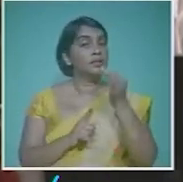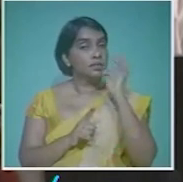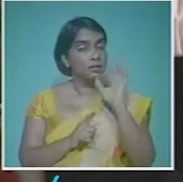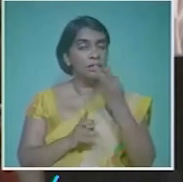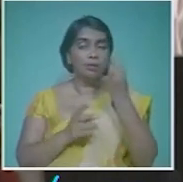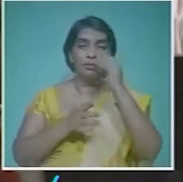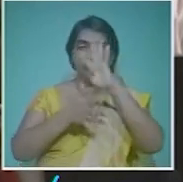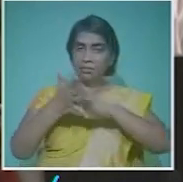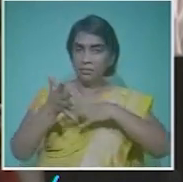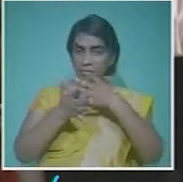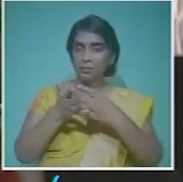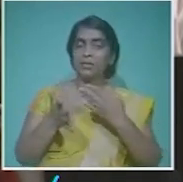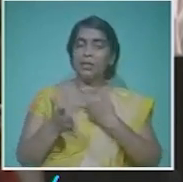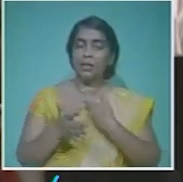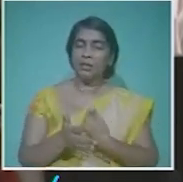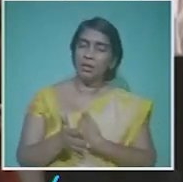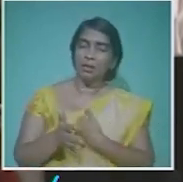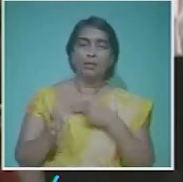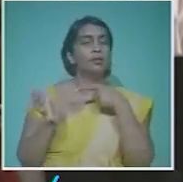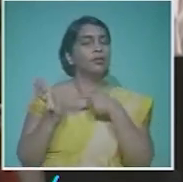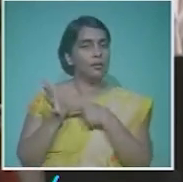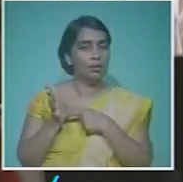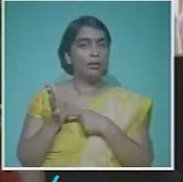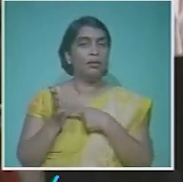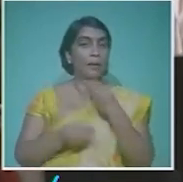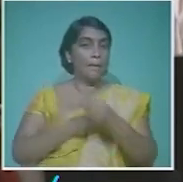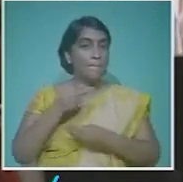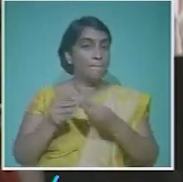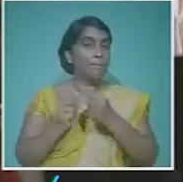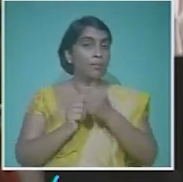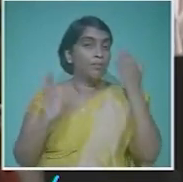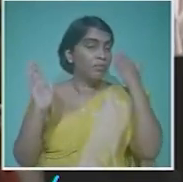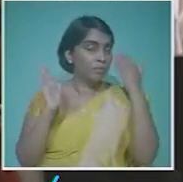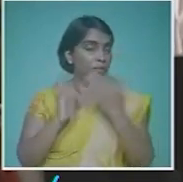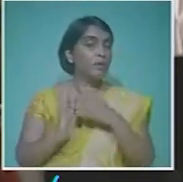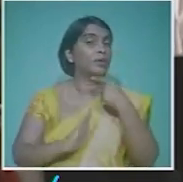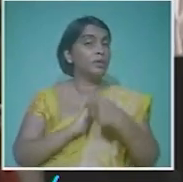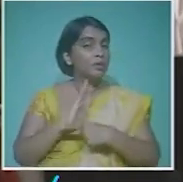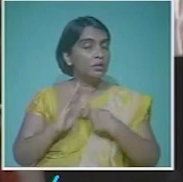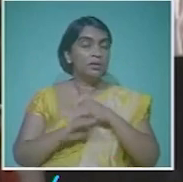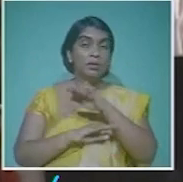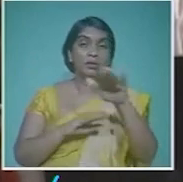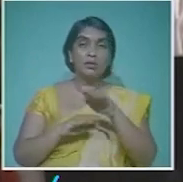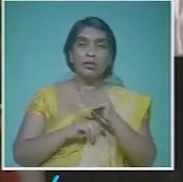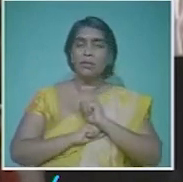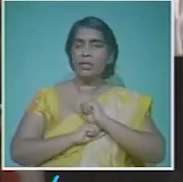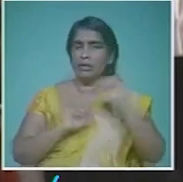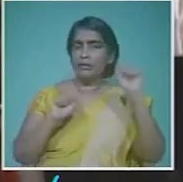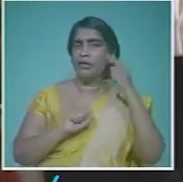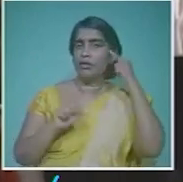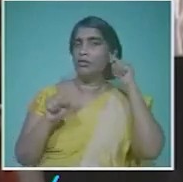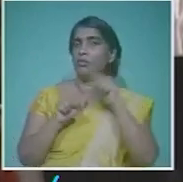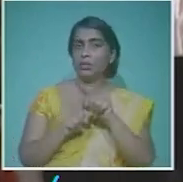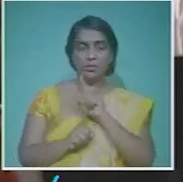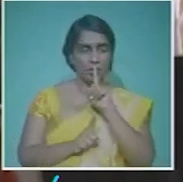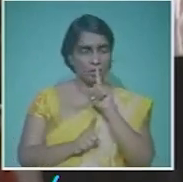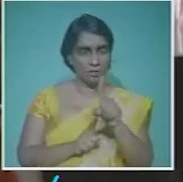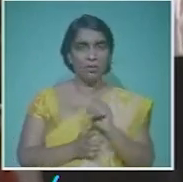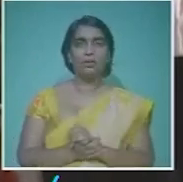ජනාධිපතිතුමාගේ අයවැය මම කැමැතිම තැන ව්‍යවසායකත්වයන් සම්බන්ධ මේ රටේ සමාජ විරෝධය පිළිබඳ එතුමා කතා